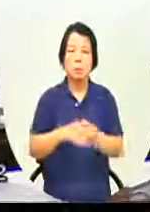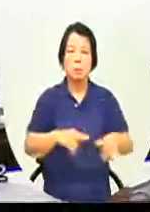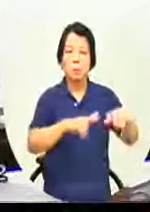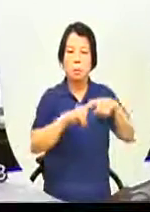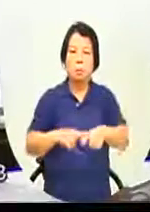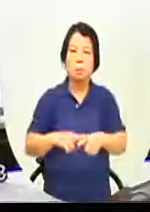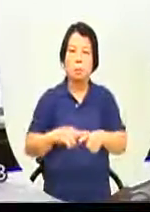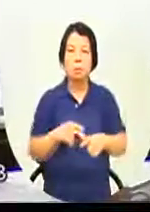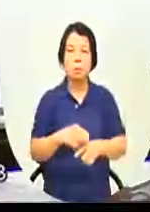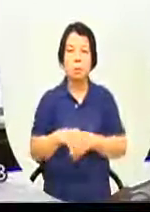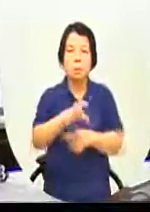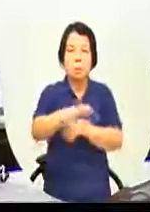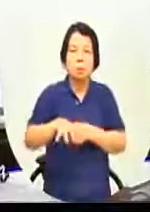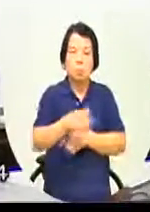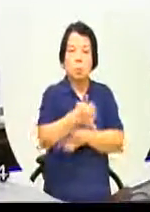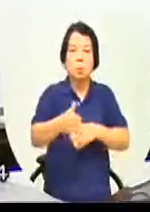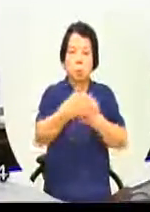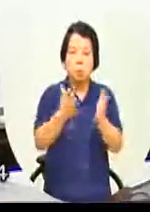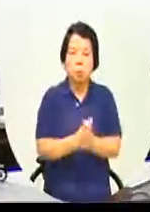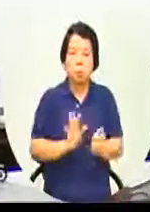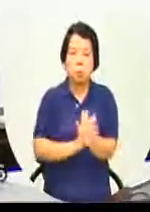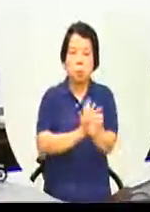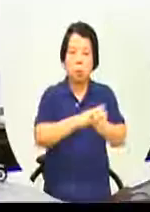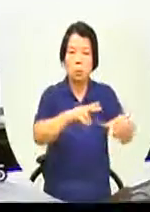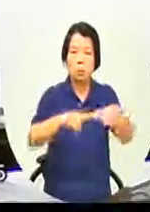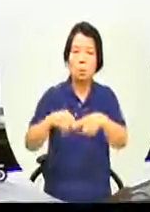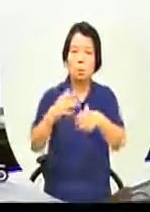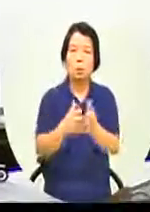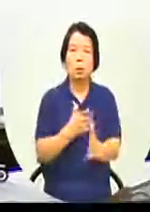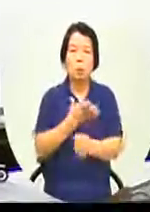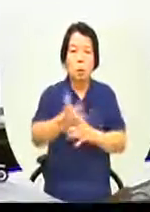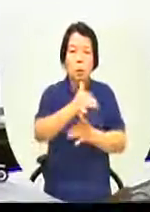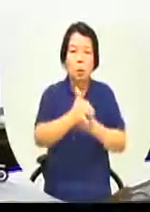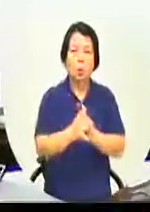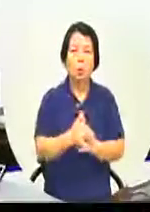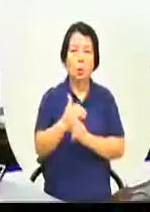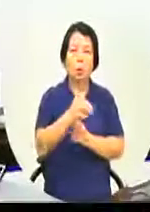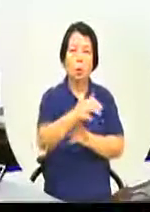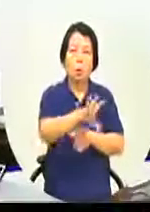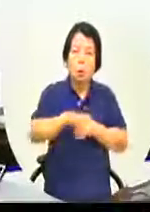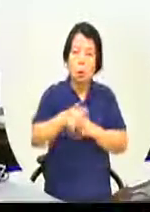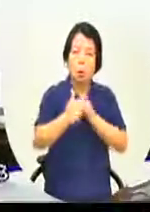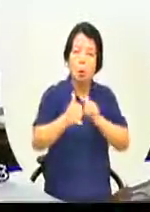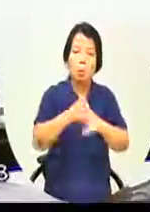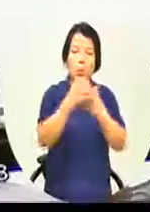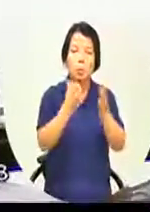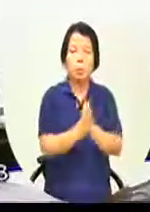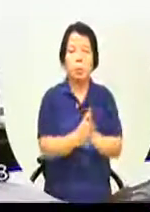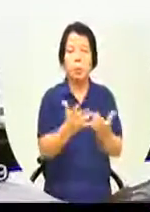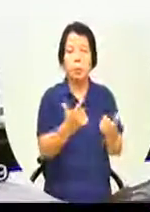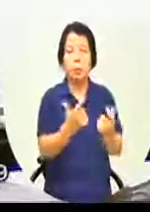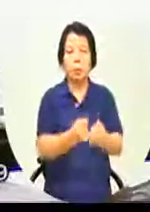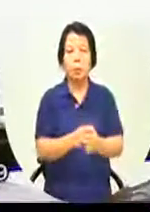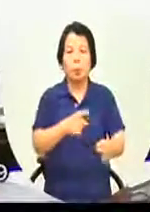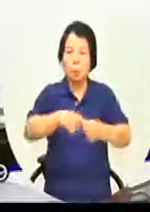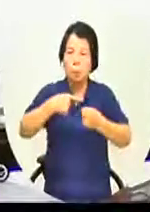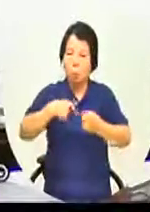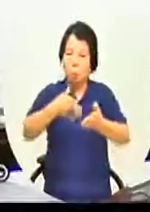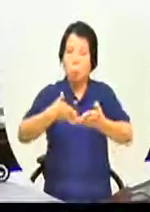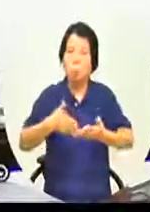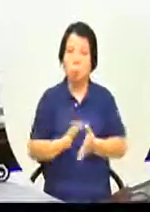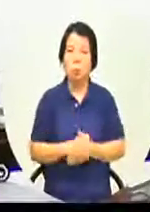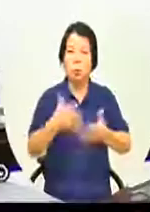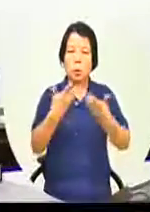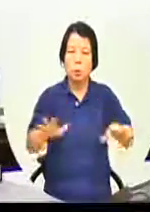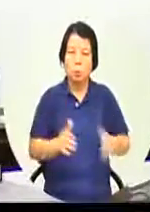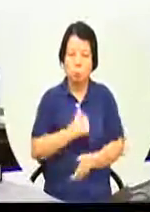错，我们的农业，我们希望我们的农民的收入可以增加，需要这些行农帮我们的行销，但是很多的